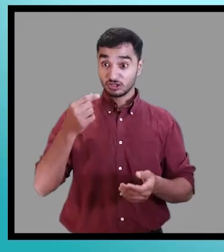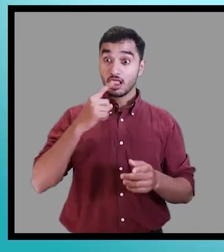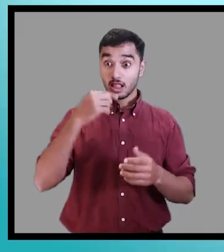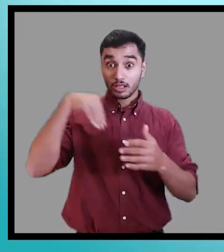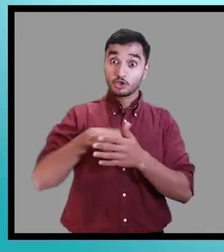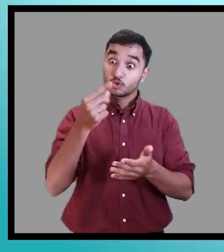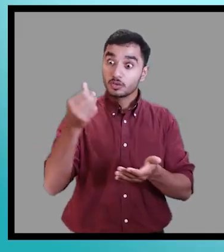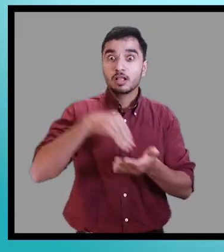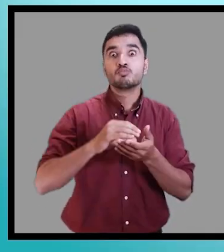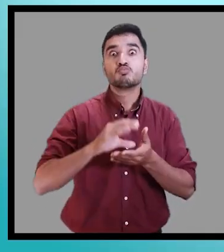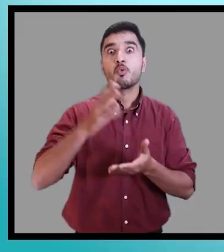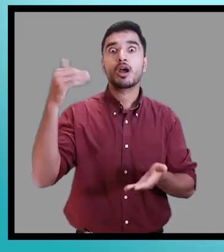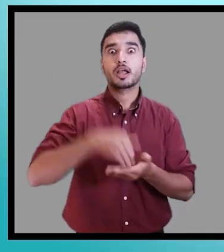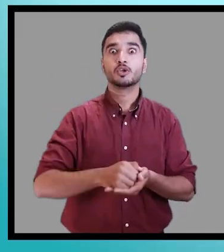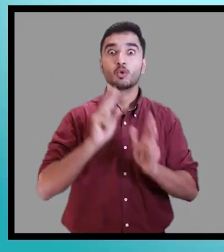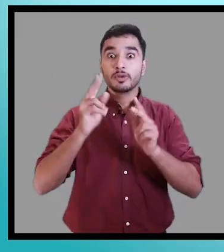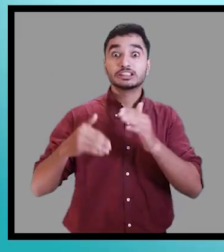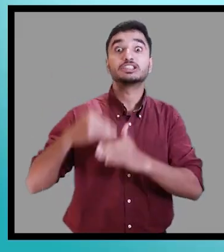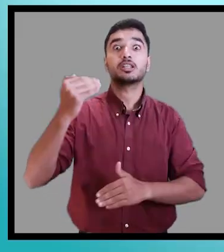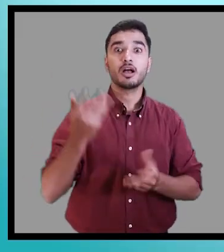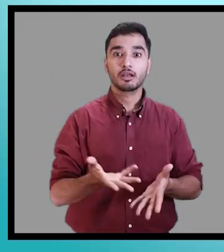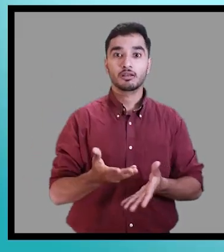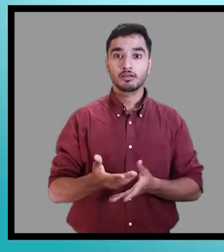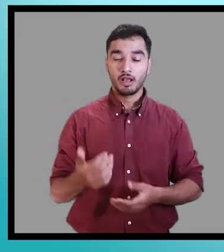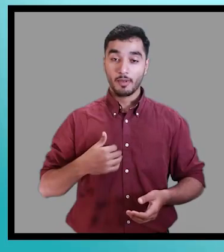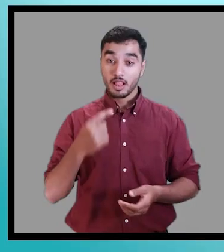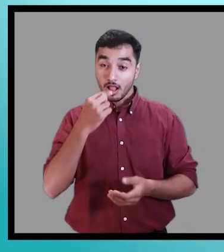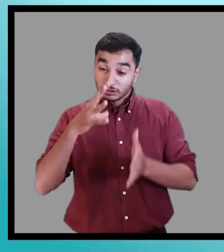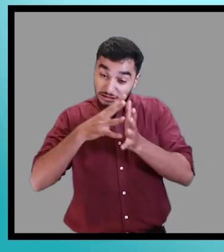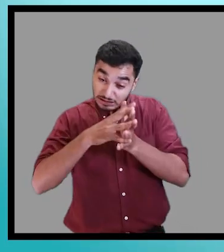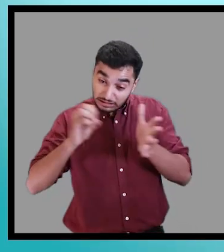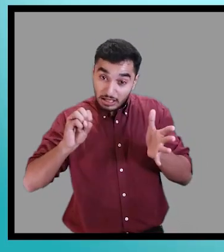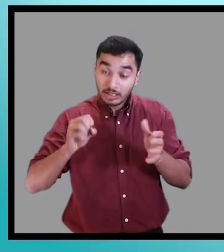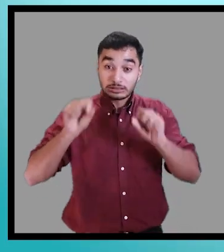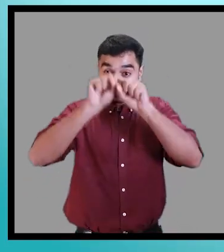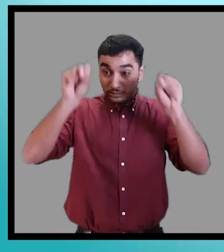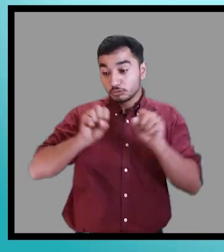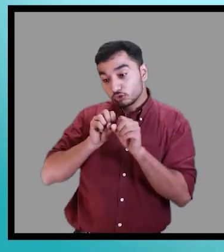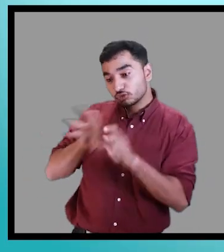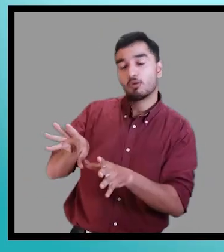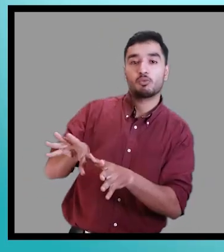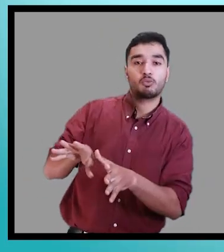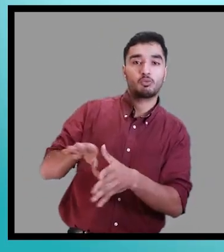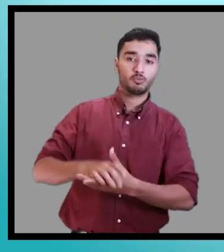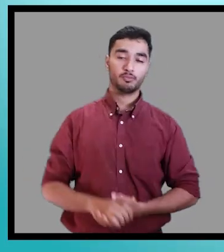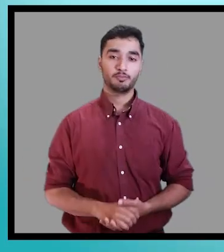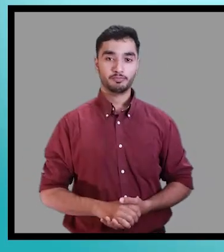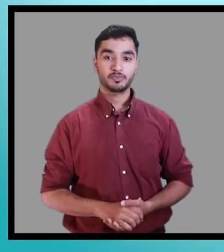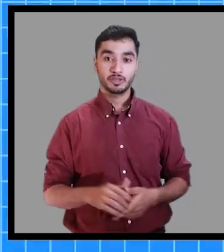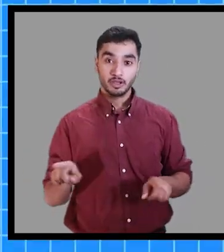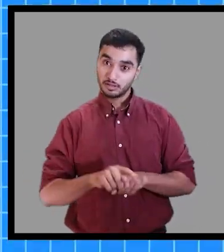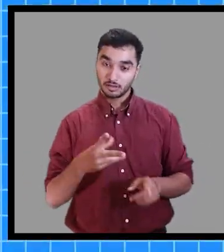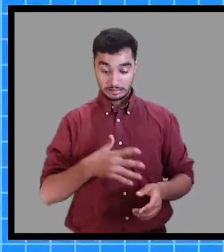है कि शुगर खून में आ गई है और ज़्यादा है, नॉर्मल से ज़्यादा। इसे हमें अब खून से निकालकर सेल्स के अंदर धकेलना